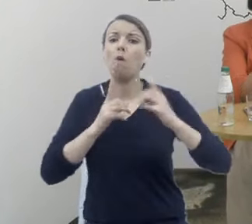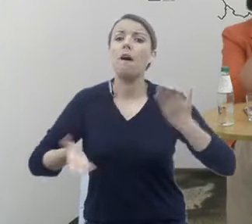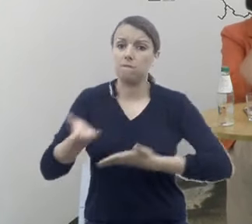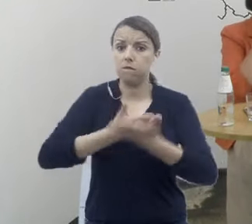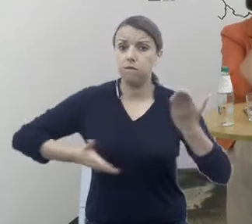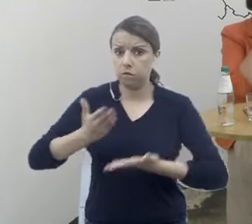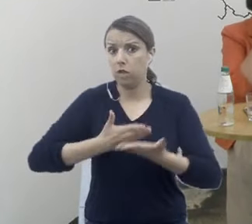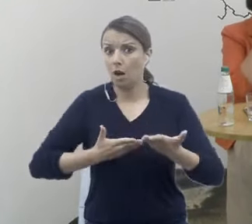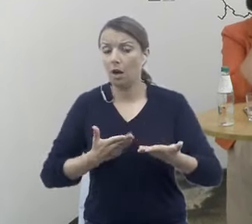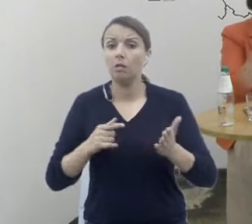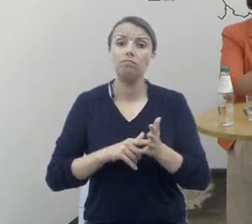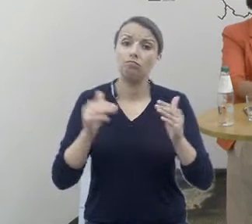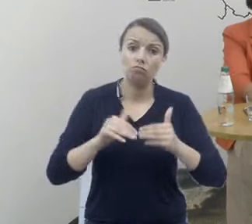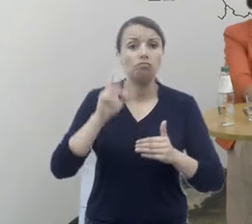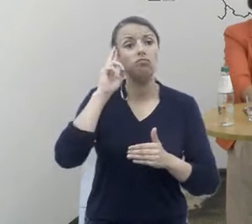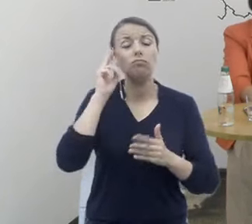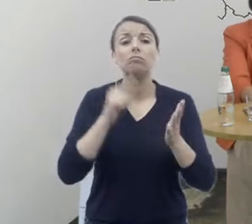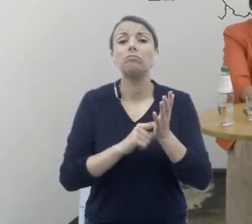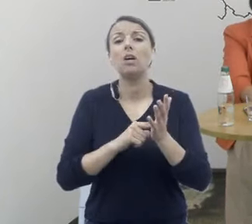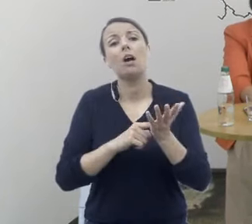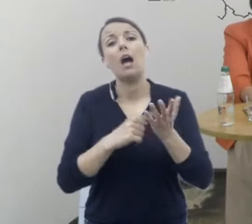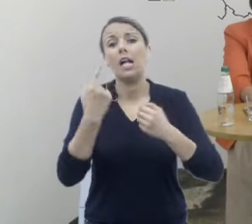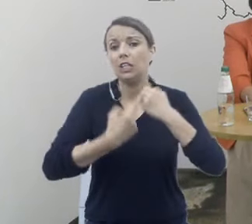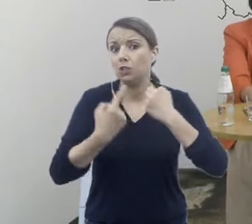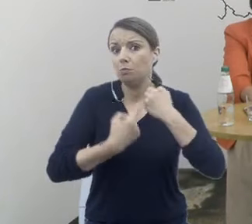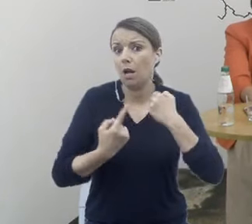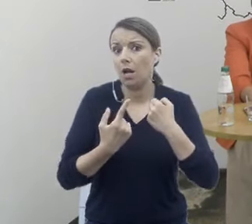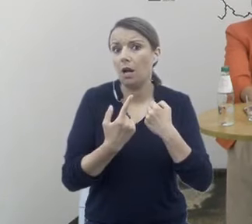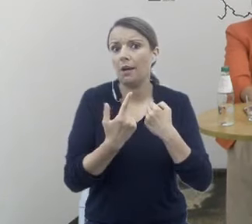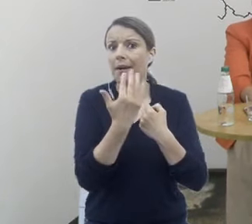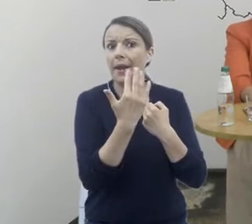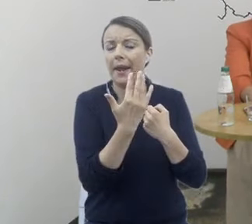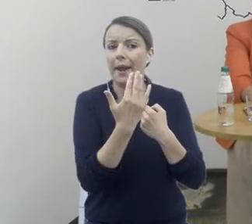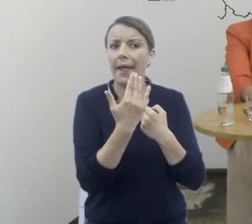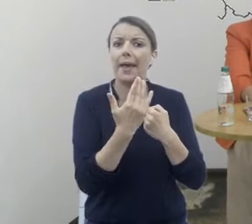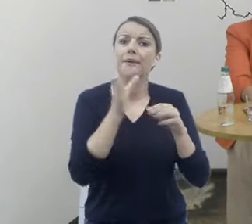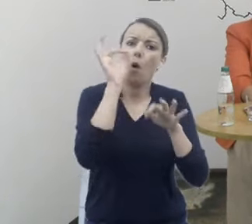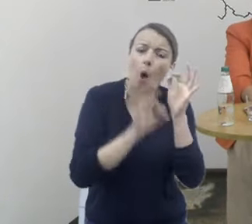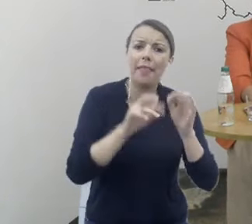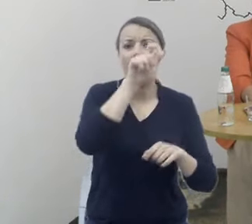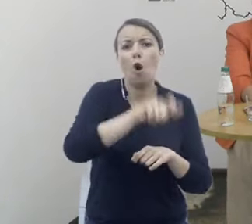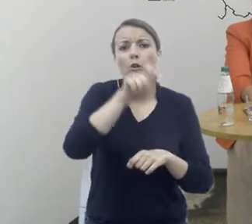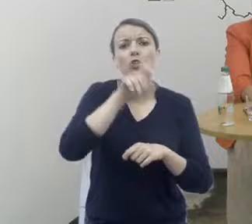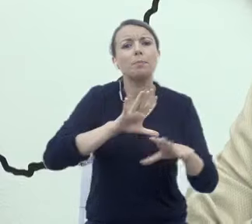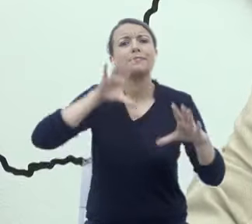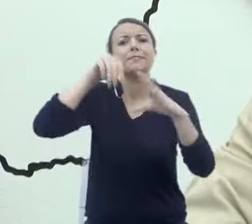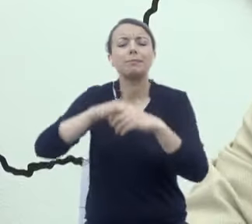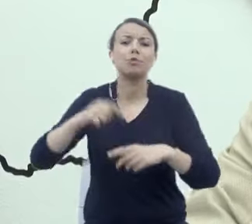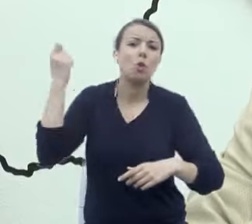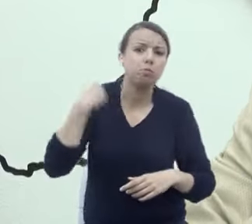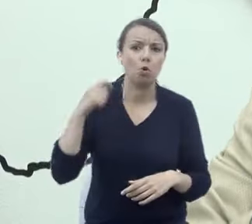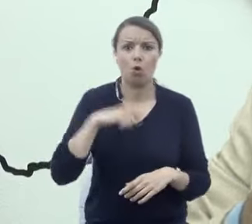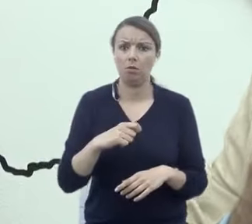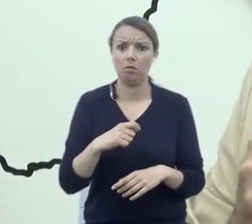jaki w wymiarze liczbowym był udział konkretnych osób w zbrodni. O ilu